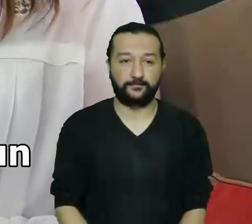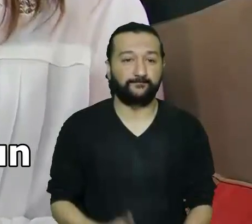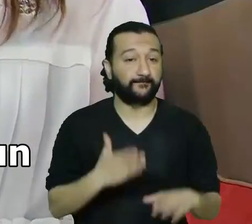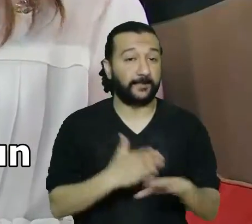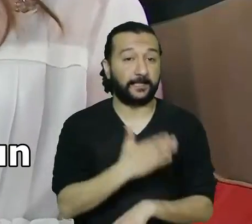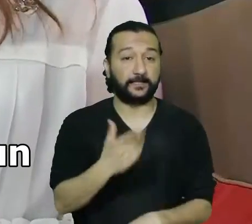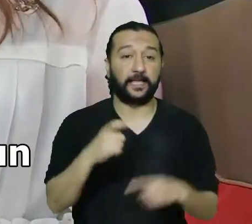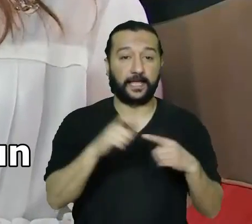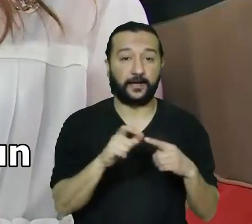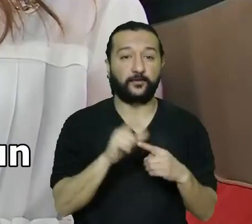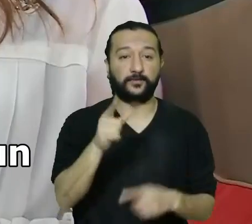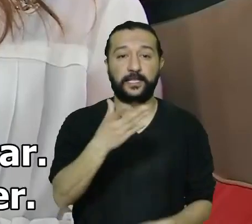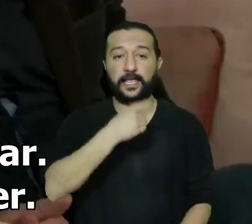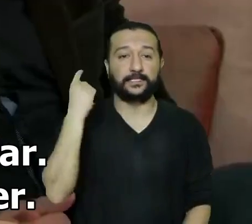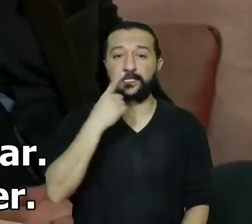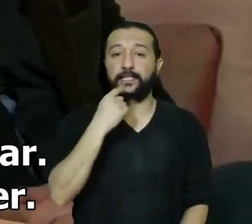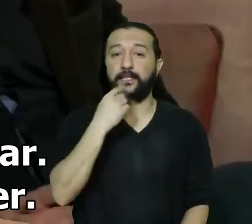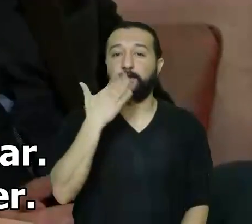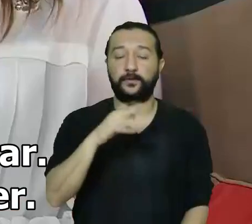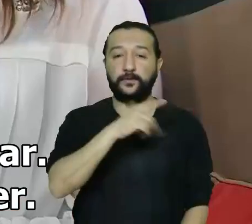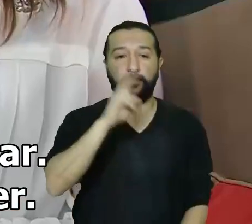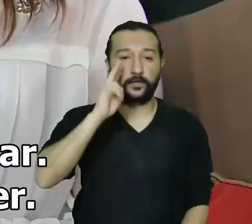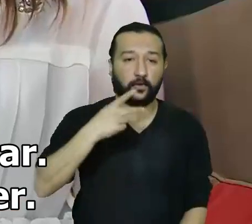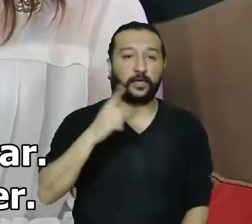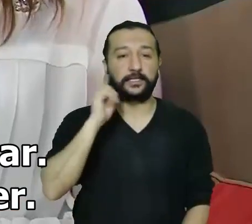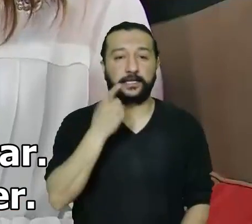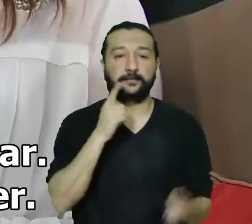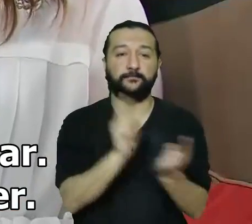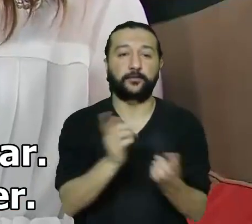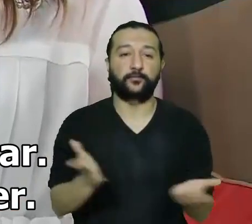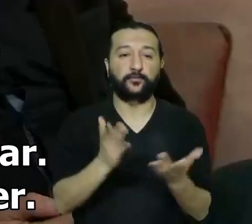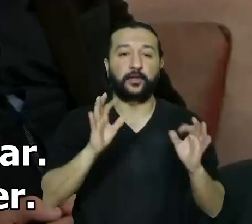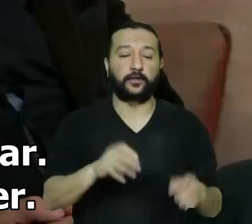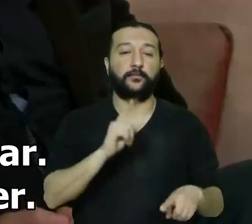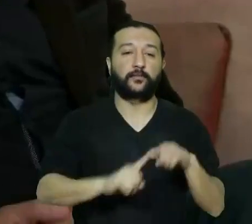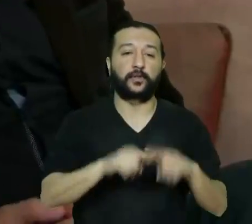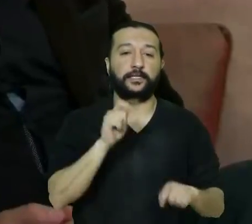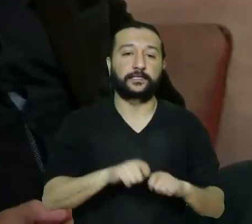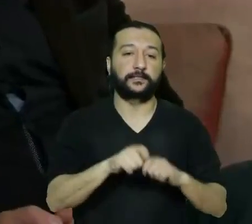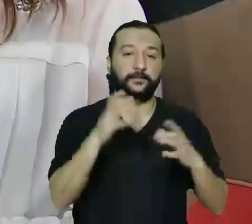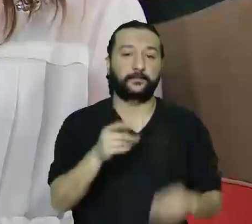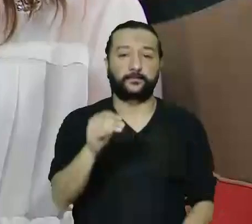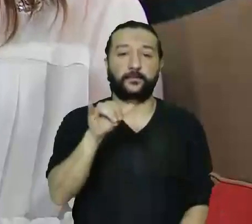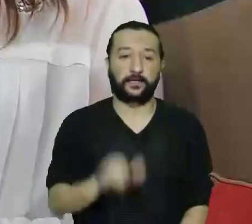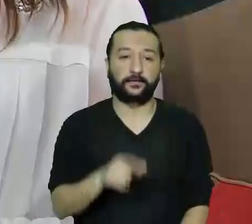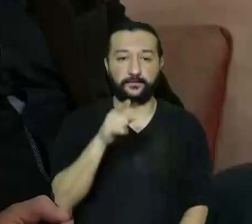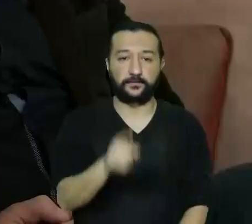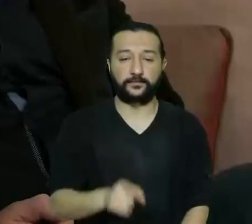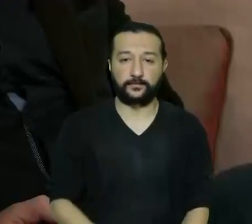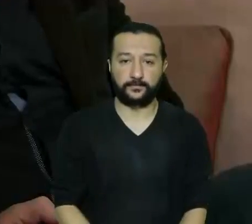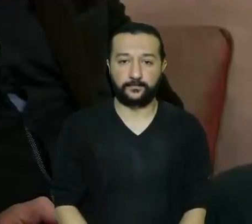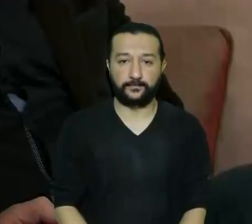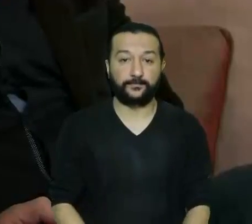Hakikaten ya. Eurovision da eski tadı kalmadı. Körler sağırlar, birbirini ağırlar. Oldu böyle politik meseleler. Çok haklısın Kemal'im.